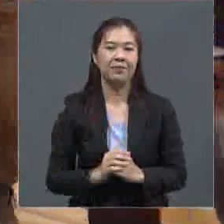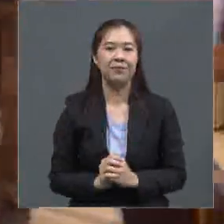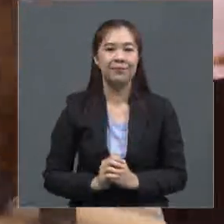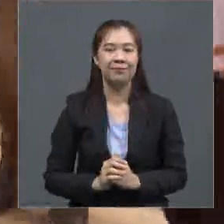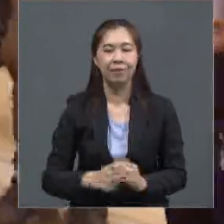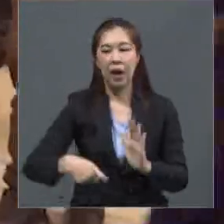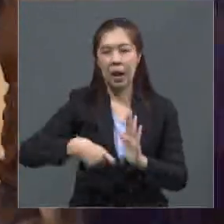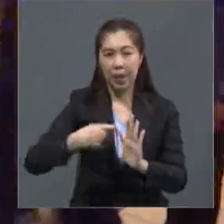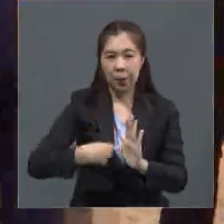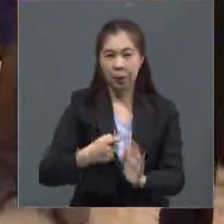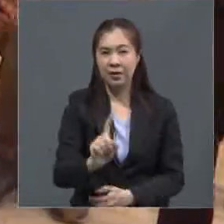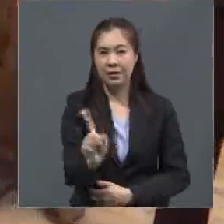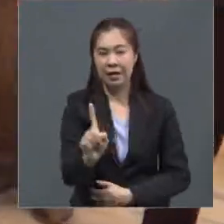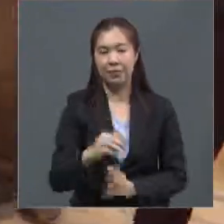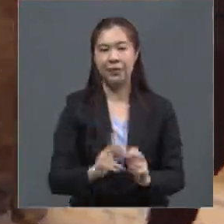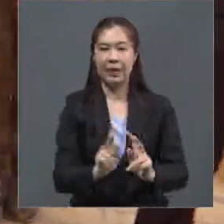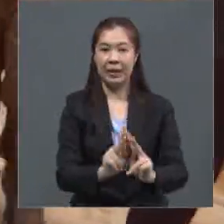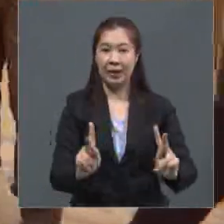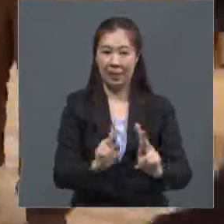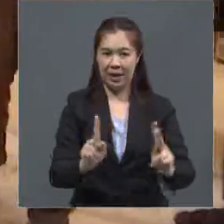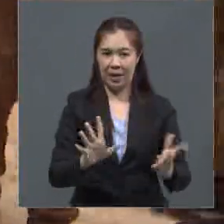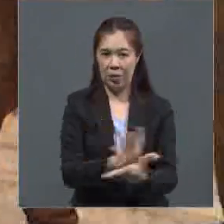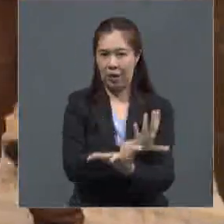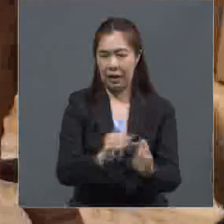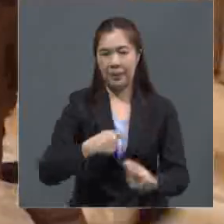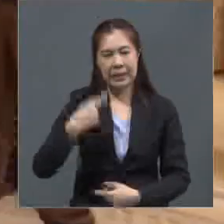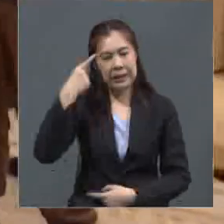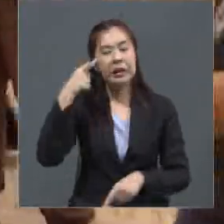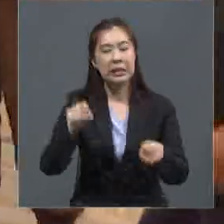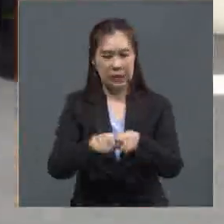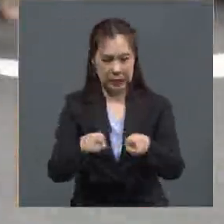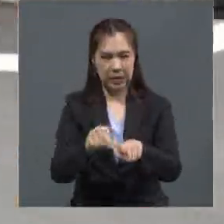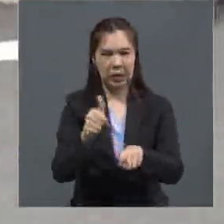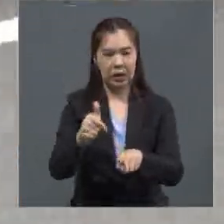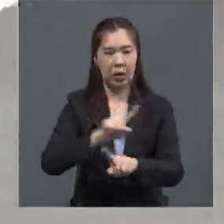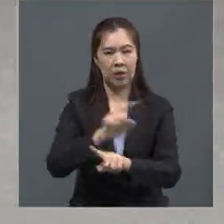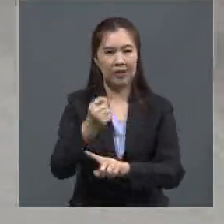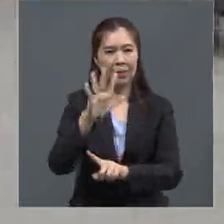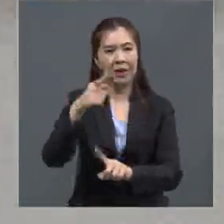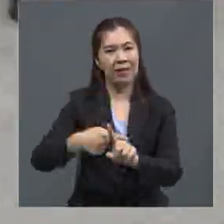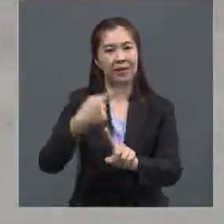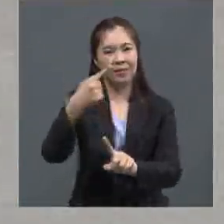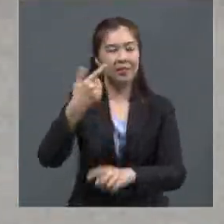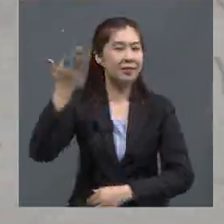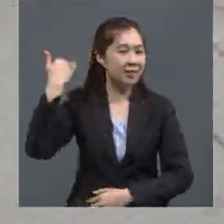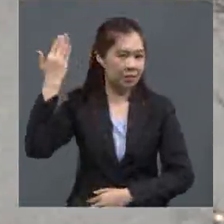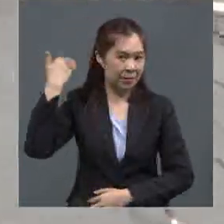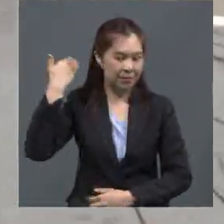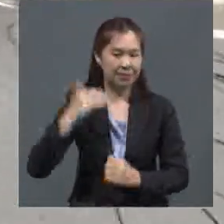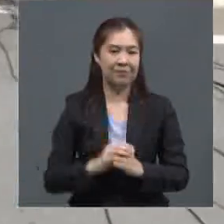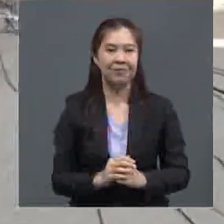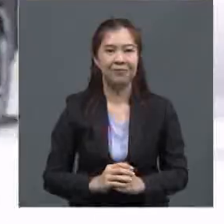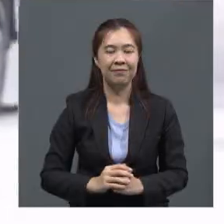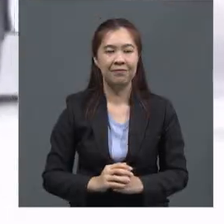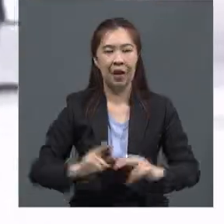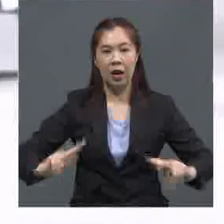อีกเหตุผลอื่นอย่างเช่นคณะกรรมการวัฒนธรรมแห่งชาติเห็นชอบไปแล้วนะเมื่อ 15มกราคมที่ผ่านมานอกจากนี้ครับไม่ว่า